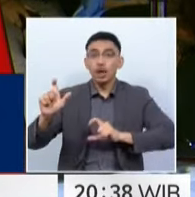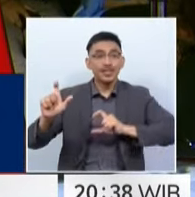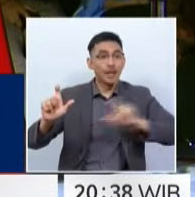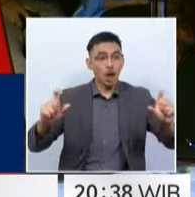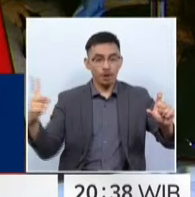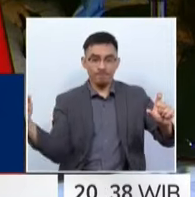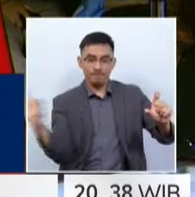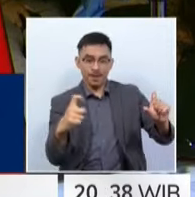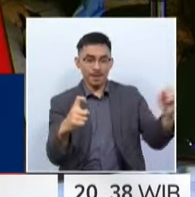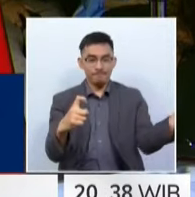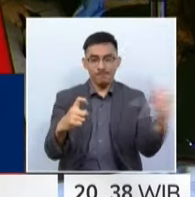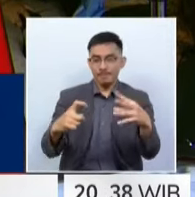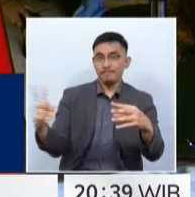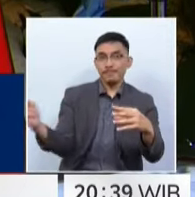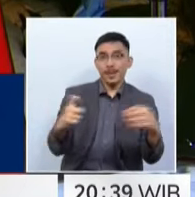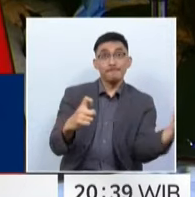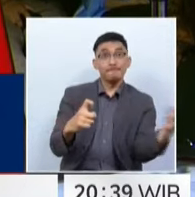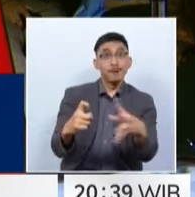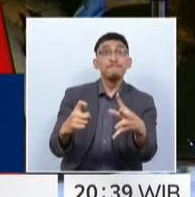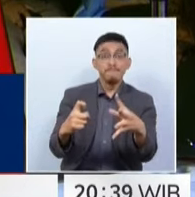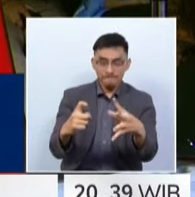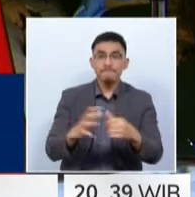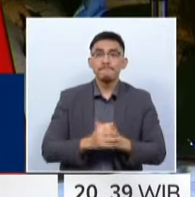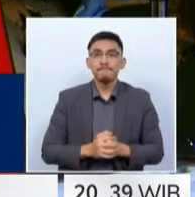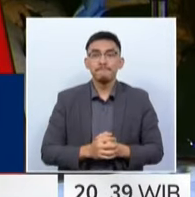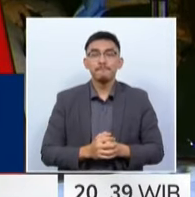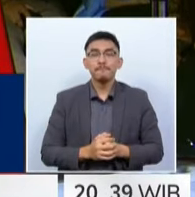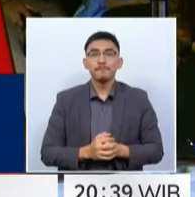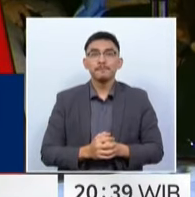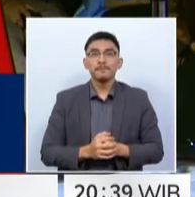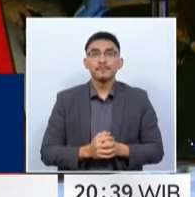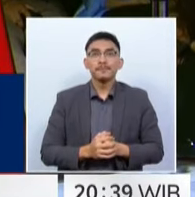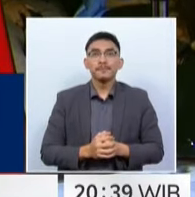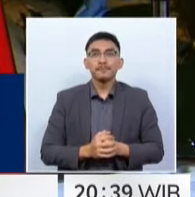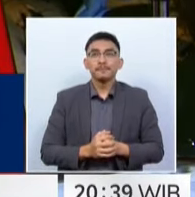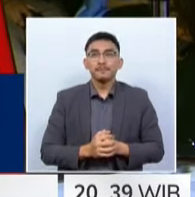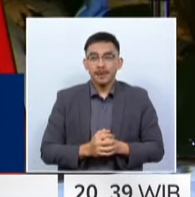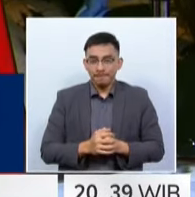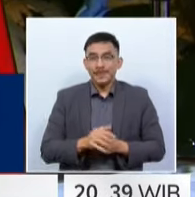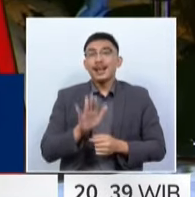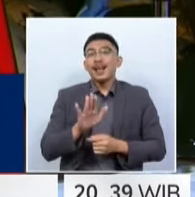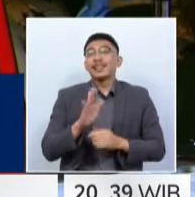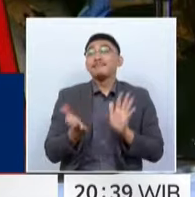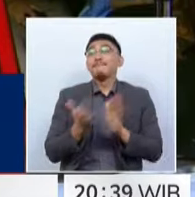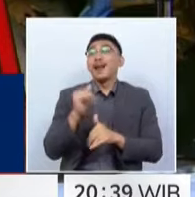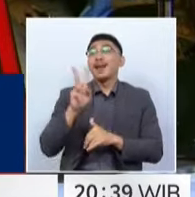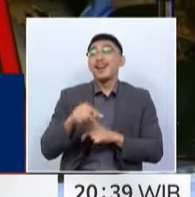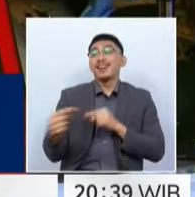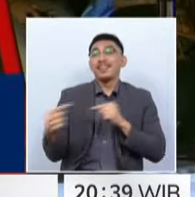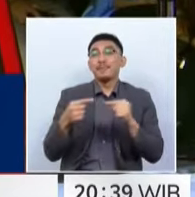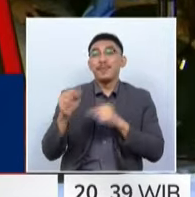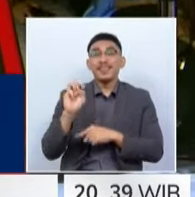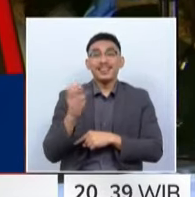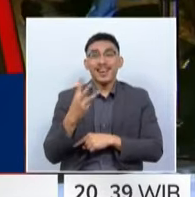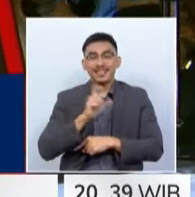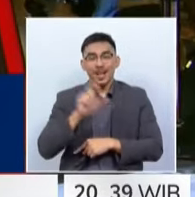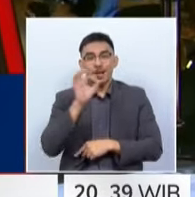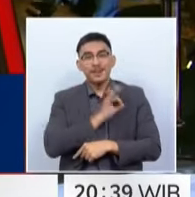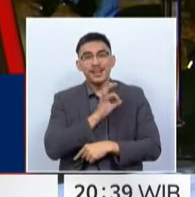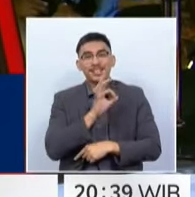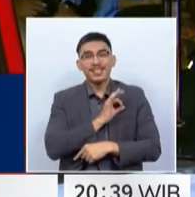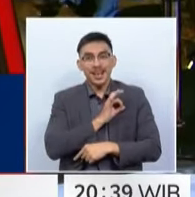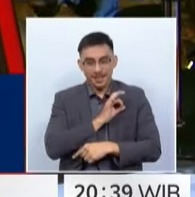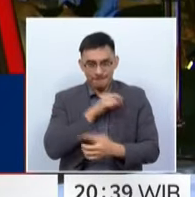bertanya dan menjawab dari para calon presiden dan kita akan kembali di debat ketiga calon presiden Pemilu tahun